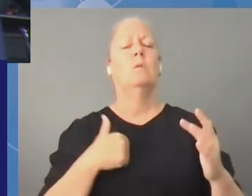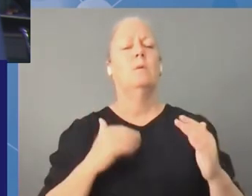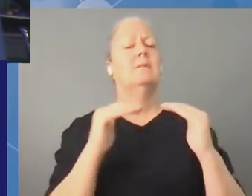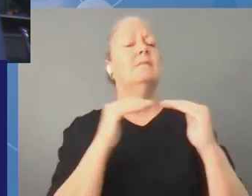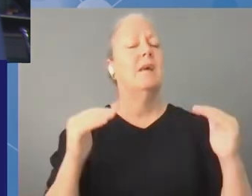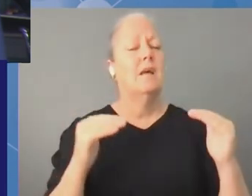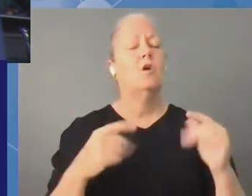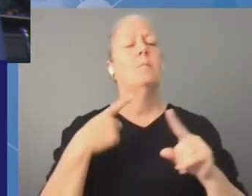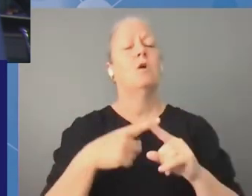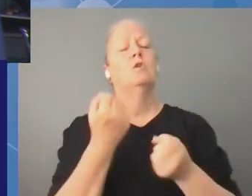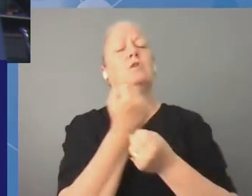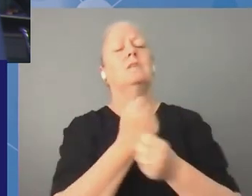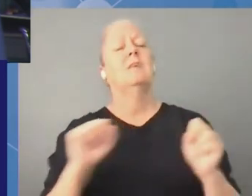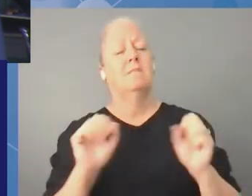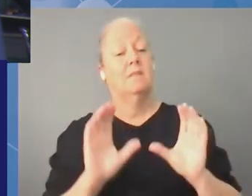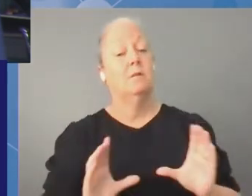Volta Nati 先生